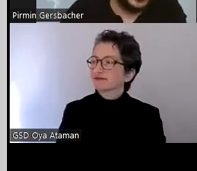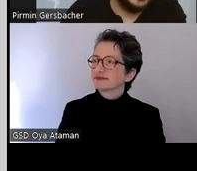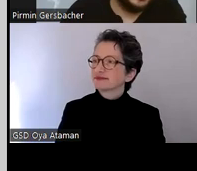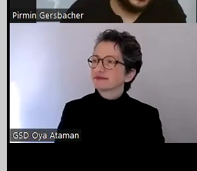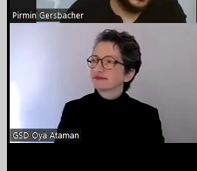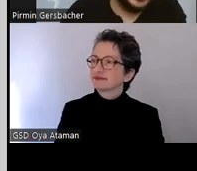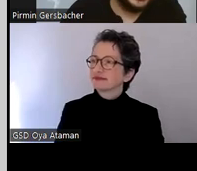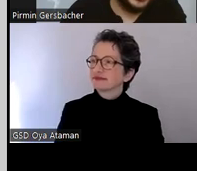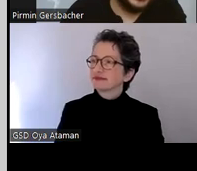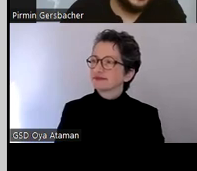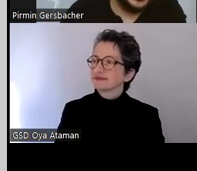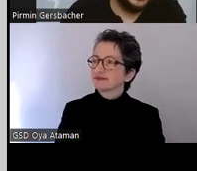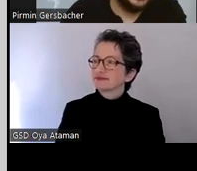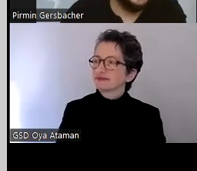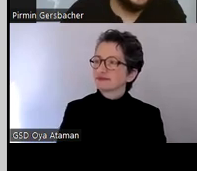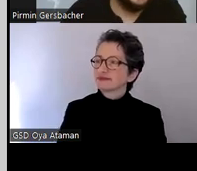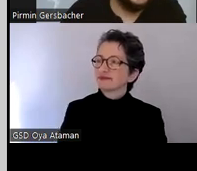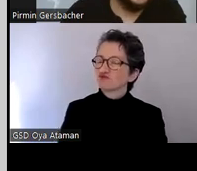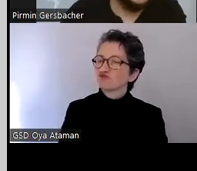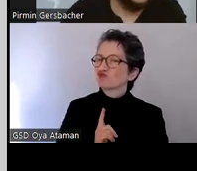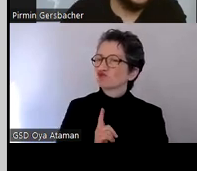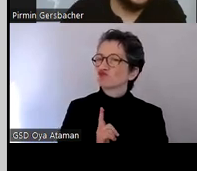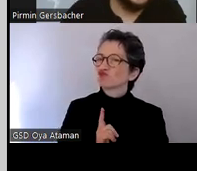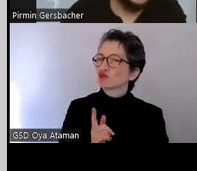Und dann müsste jetzt gleich der Fehler kommen.